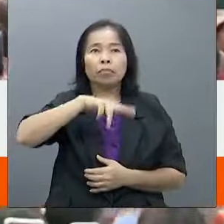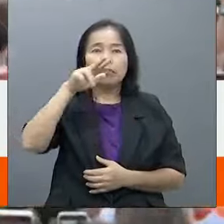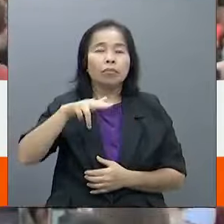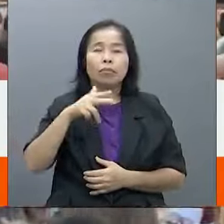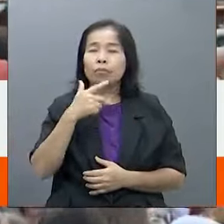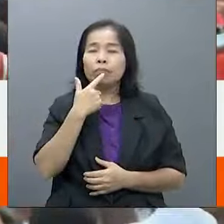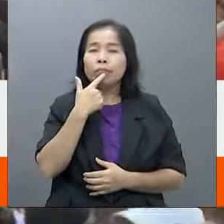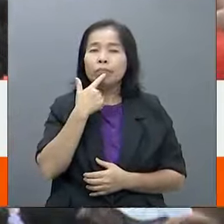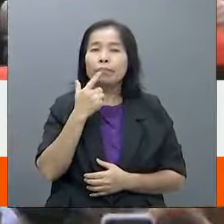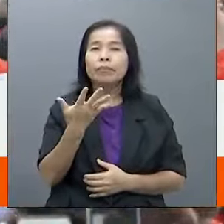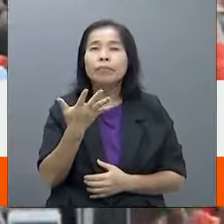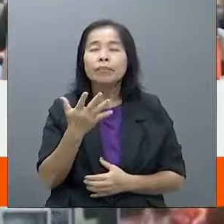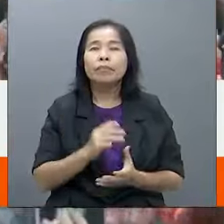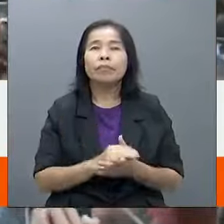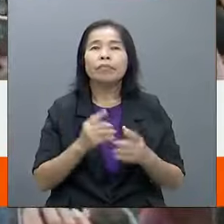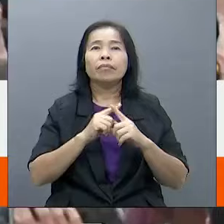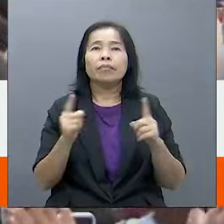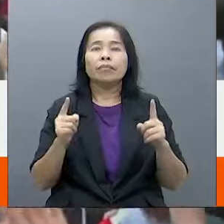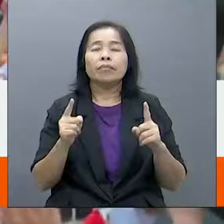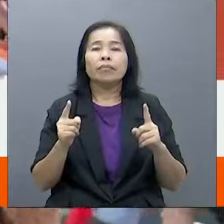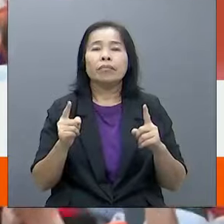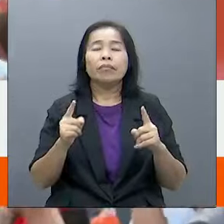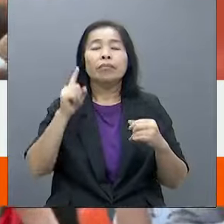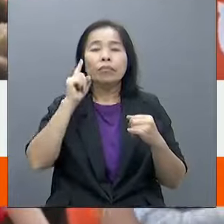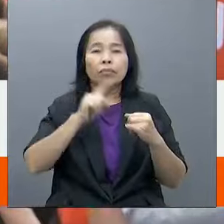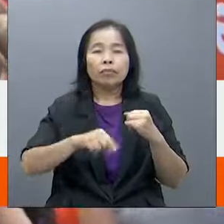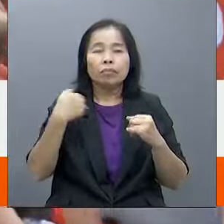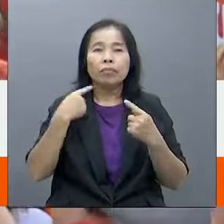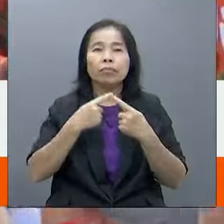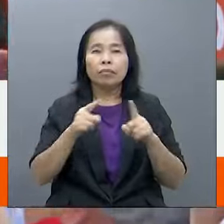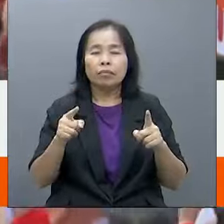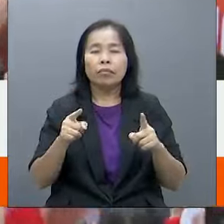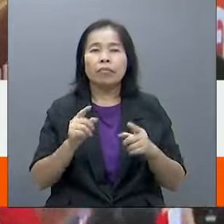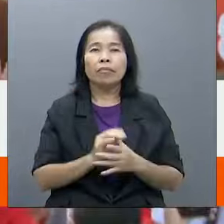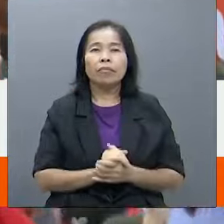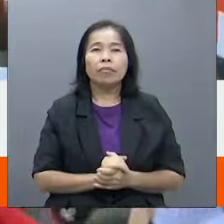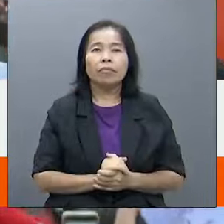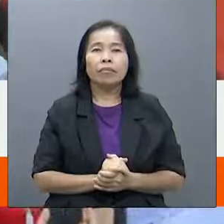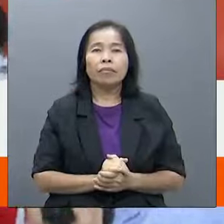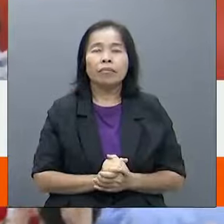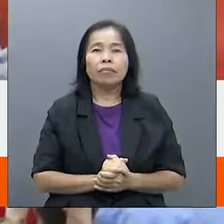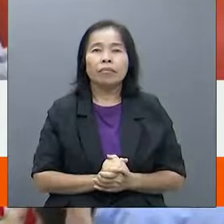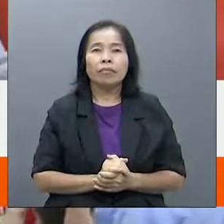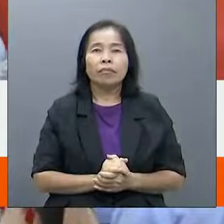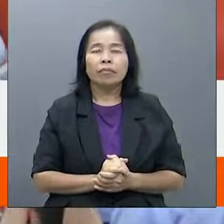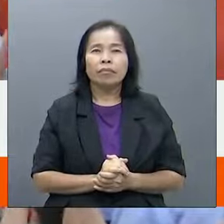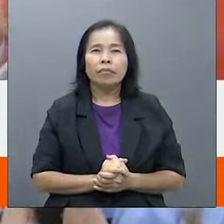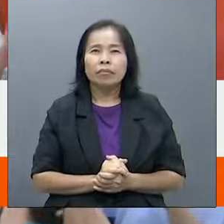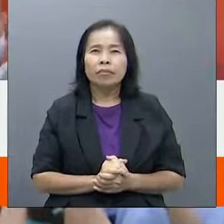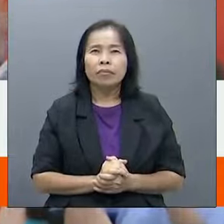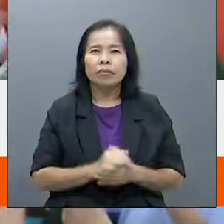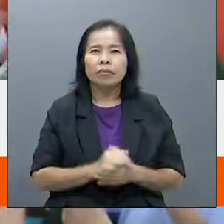งริ้งนะครับแต่ว่ากระแสในช่วงท้ายเหมือนกับว่าค่อนข้างจะไปทางคุณเศรษฐา คร ับก็ทำให้คนก็ผูกพันกับทั้งนะครับคุณยิ่